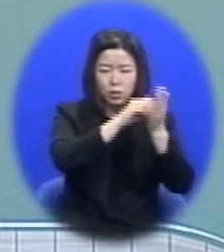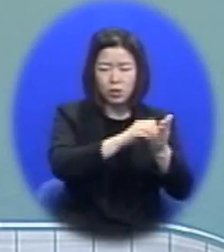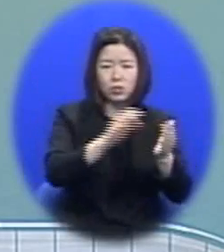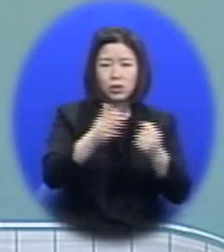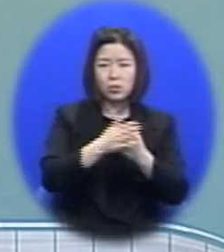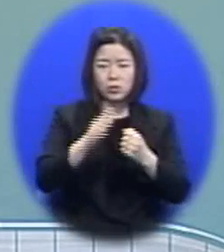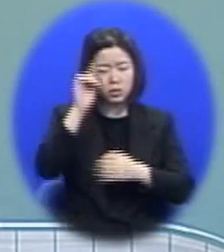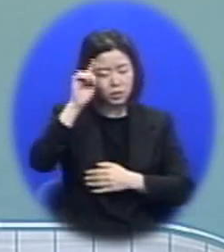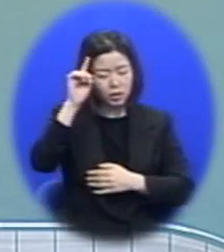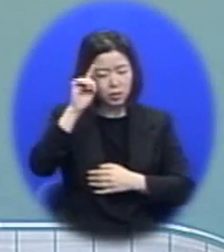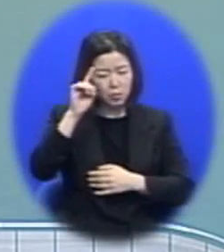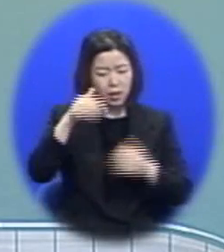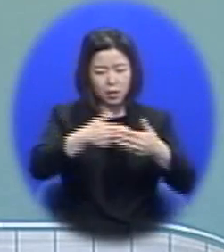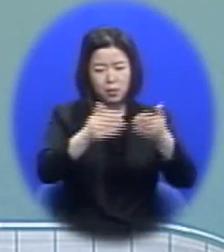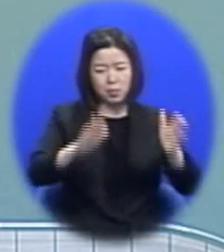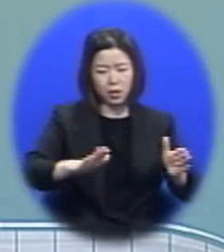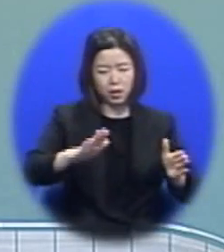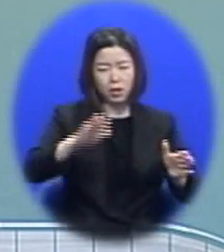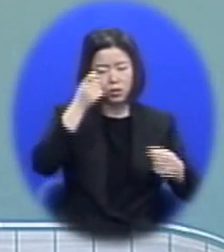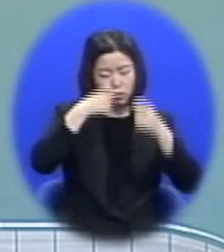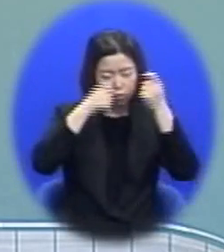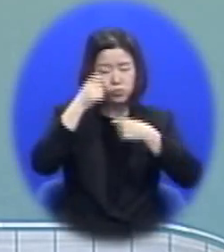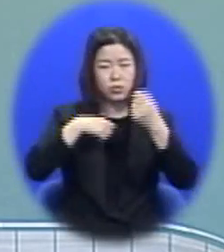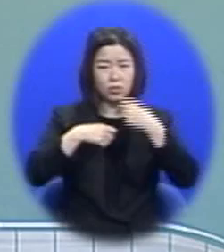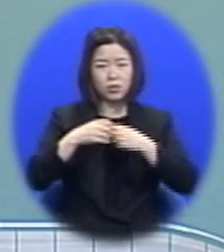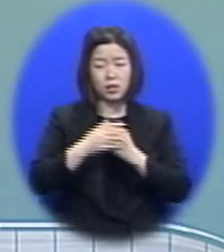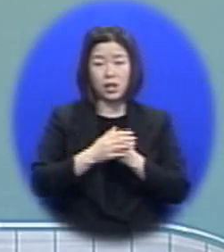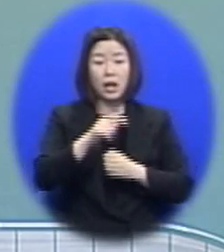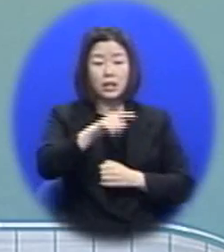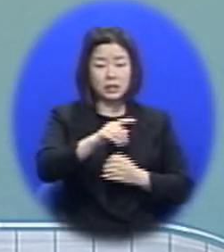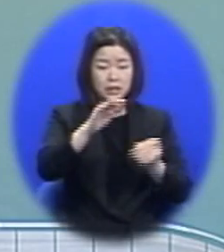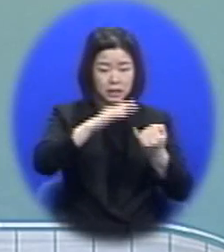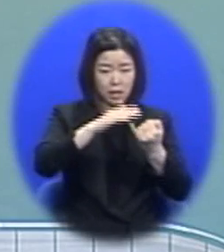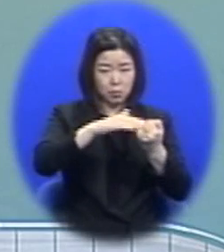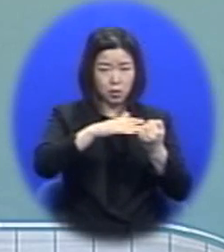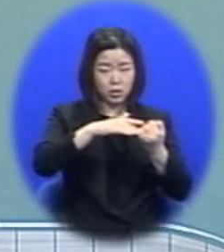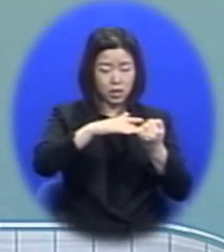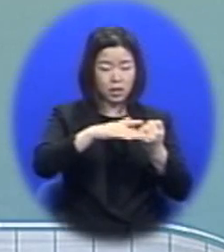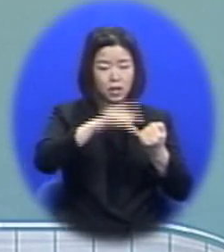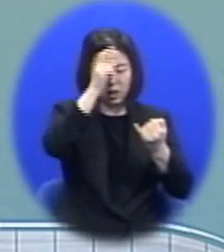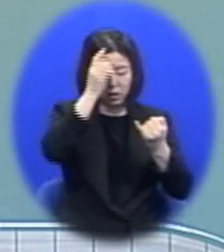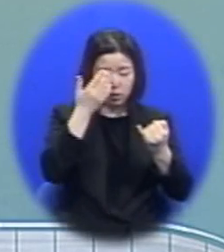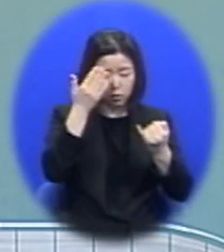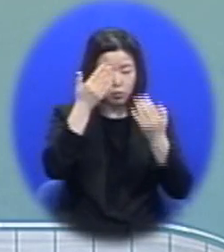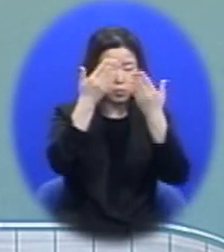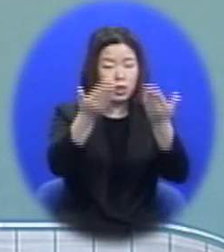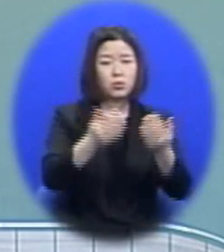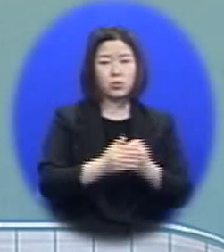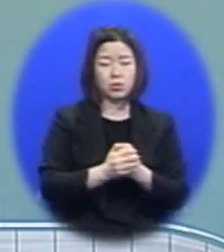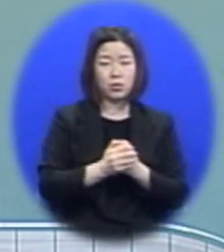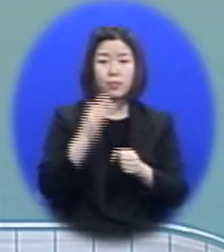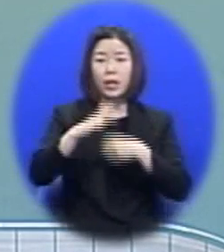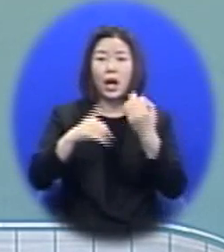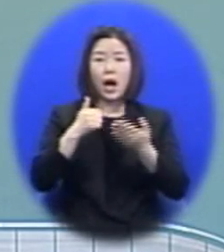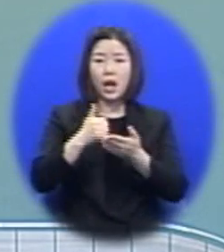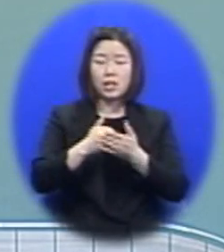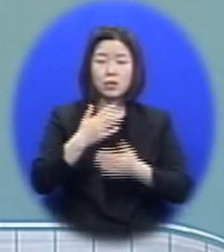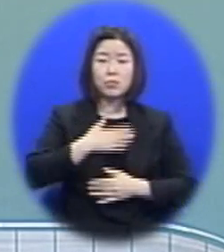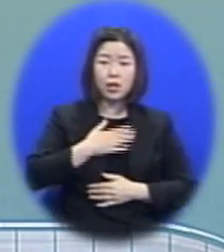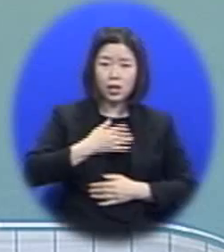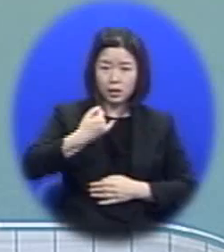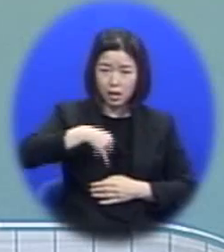방에 들어가서 저희 딸을 머리에 손을 얹고 기도를 해 주었습니다 하나님 우리 하영이와 함께